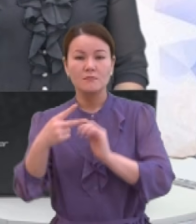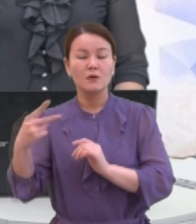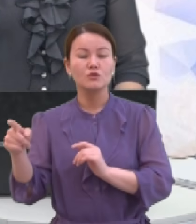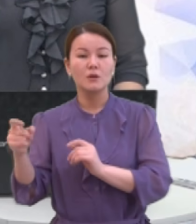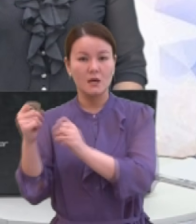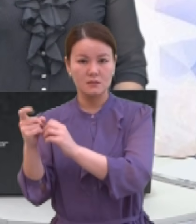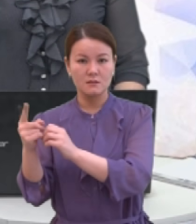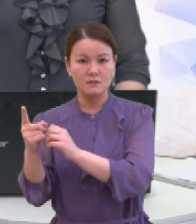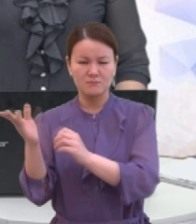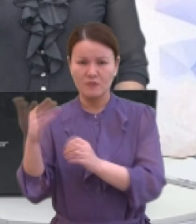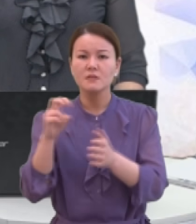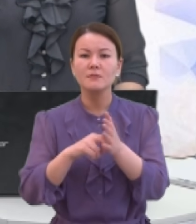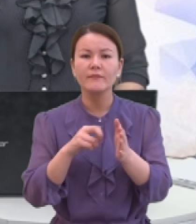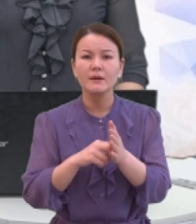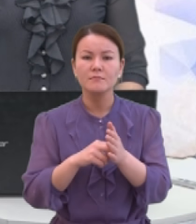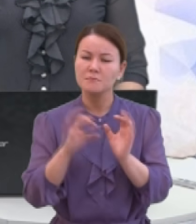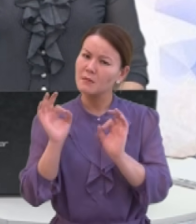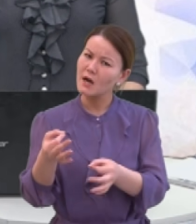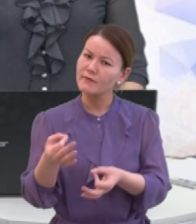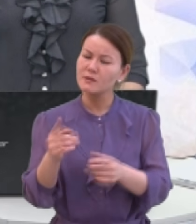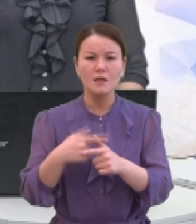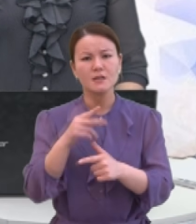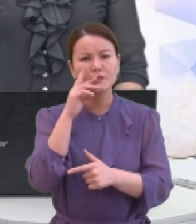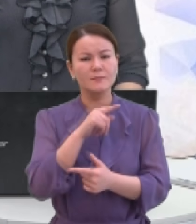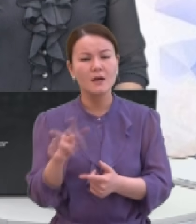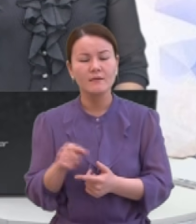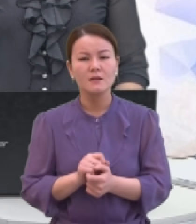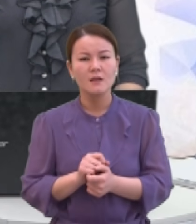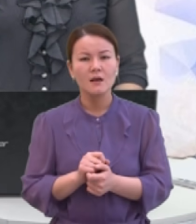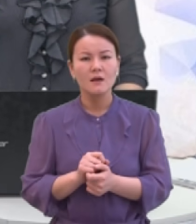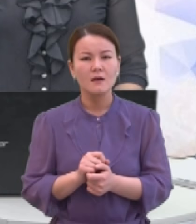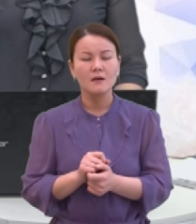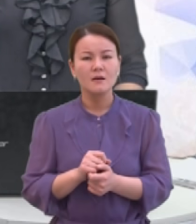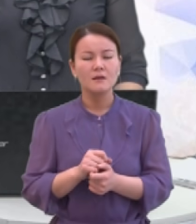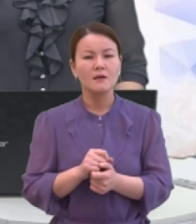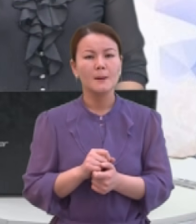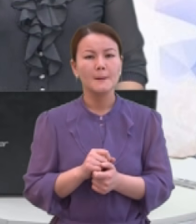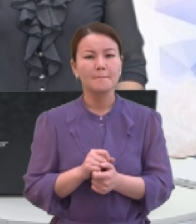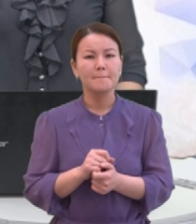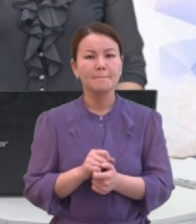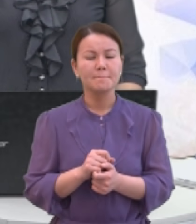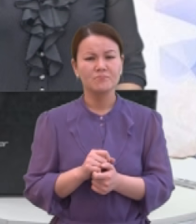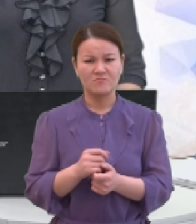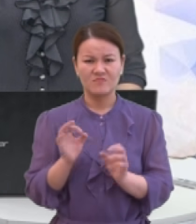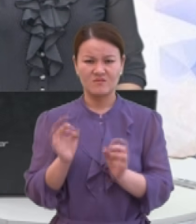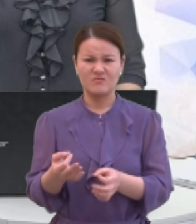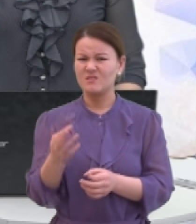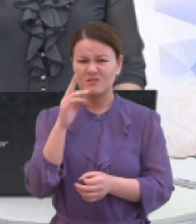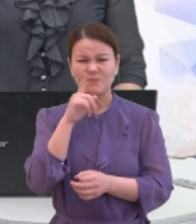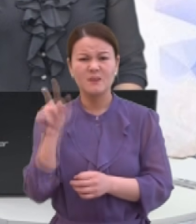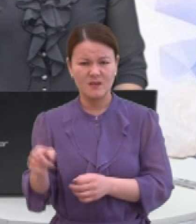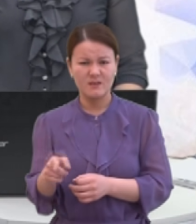проверьте ребята правильно ли справились заданием лисичка ёжик конечно нет